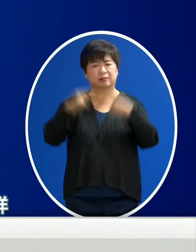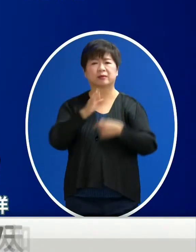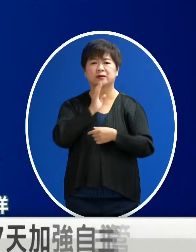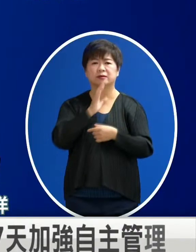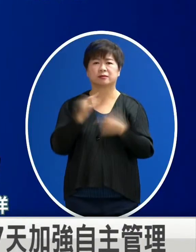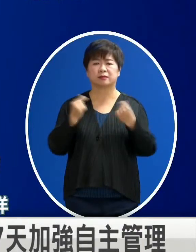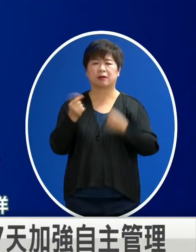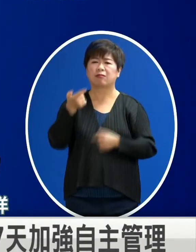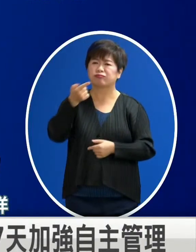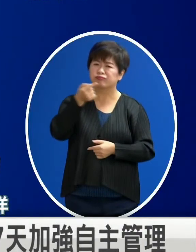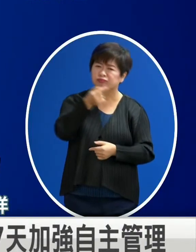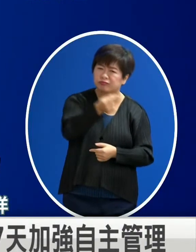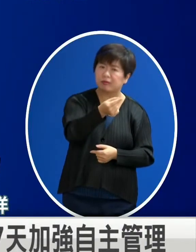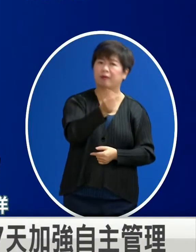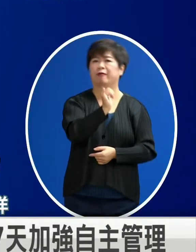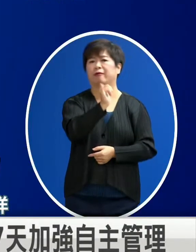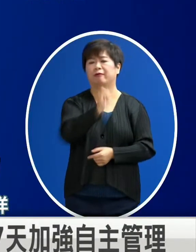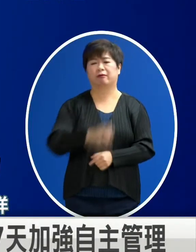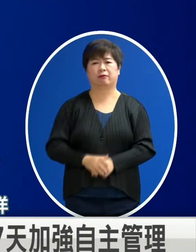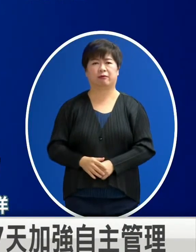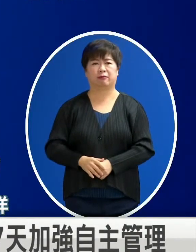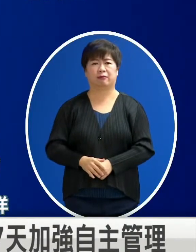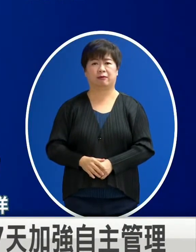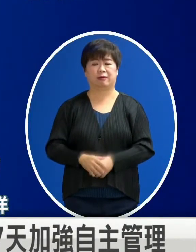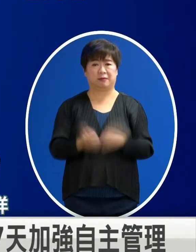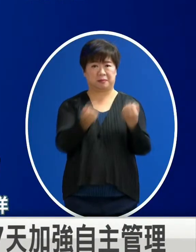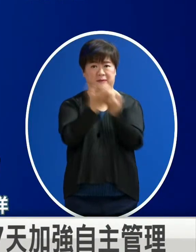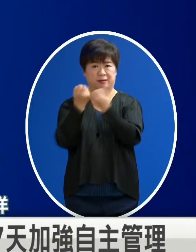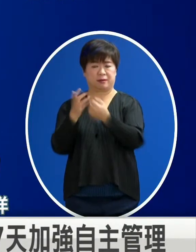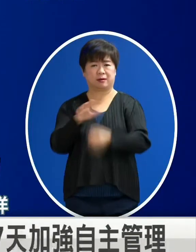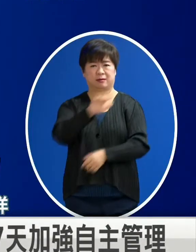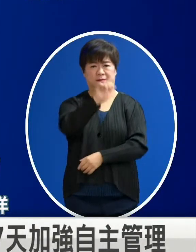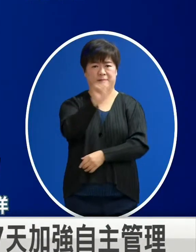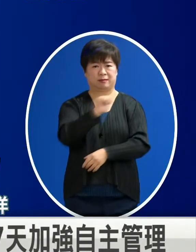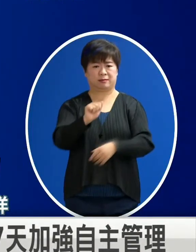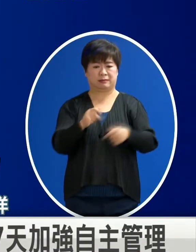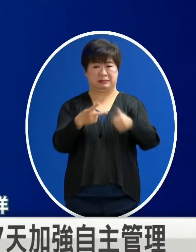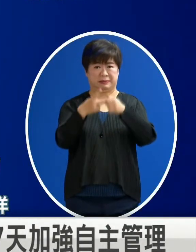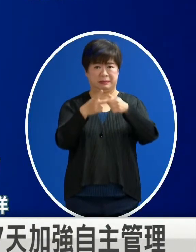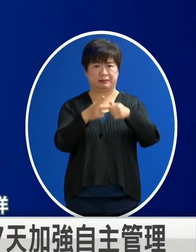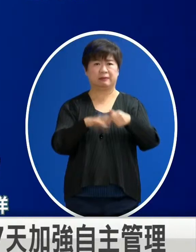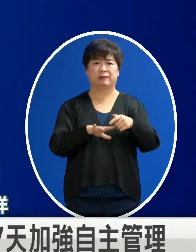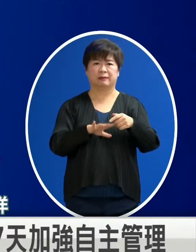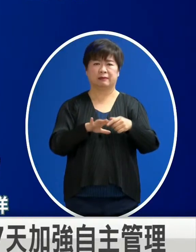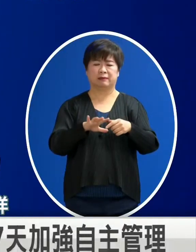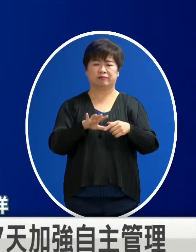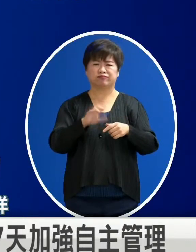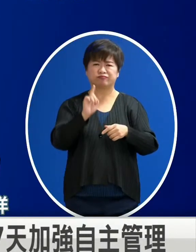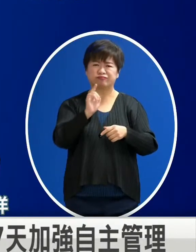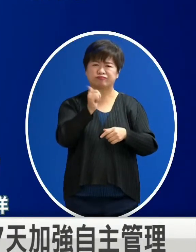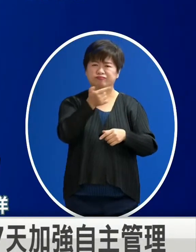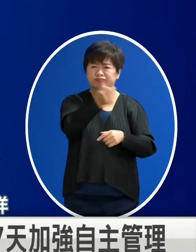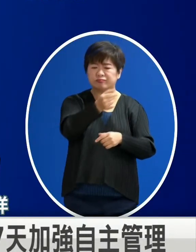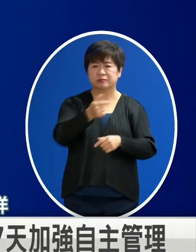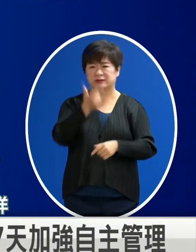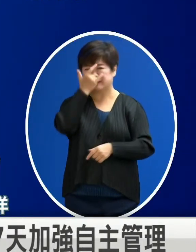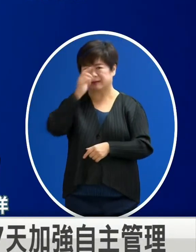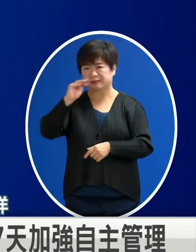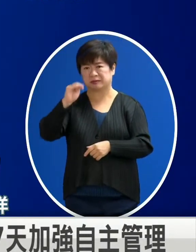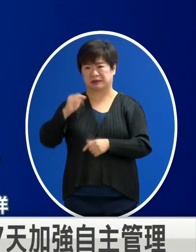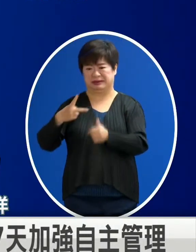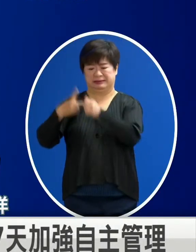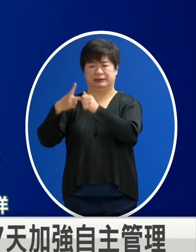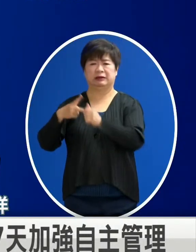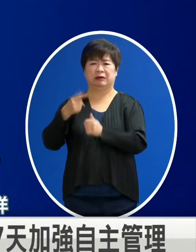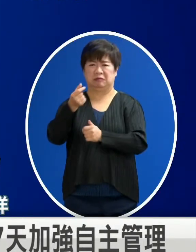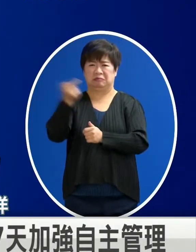趋向缓解啊。那发生比率是 A 类的第二剂低于第一剂，但是 Moderna 第二剂会高